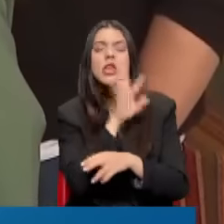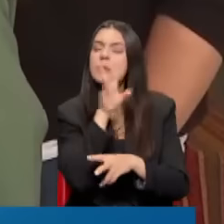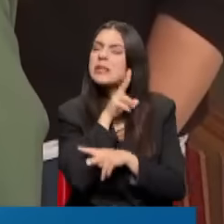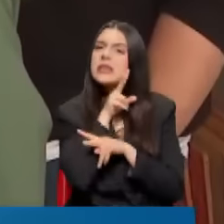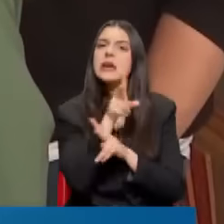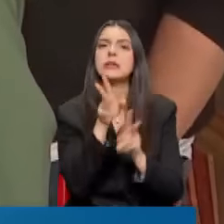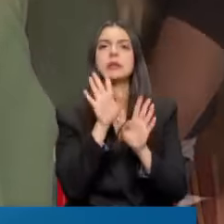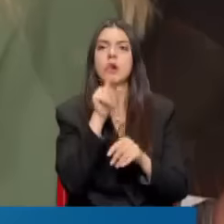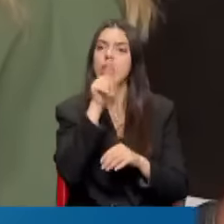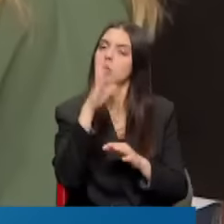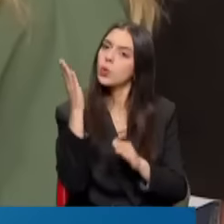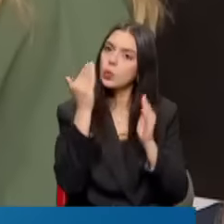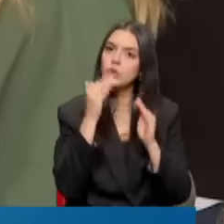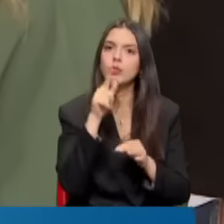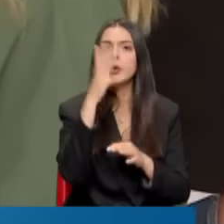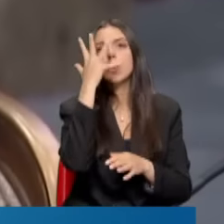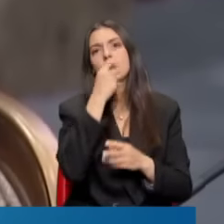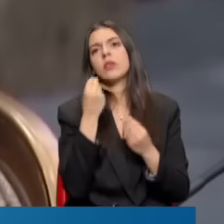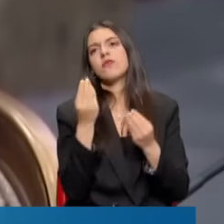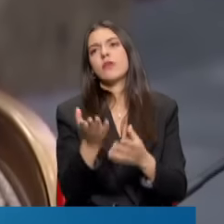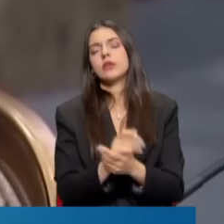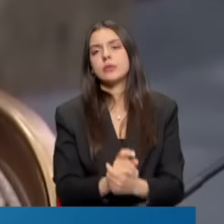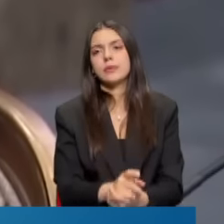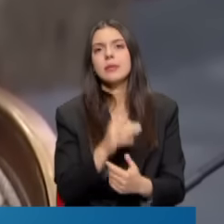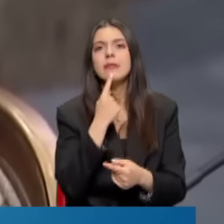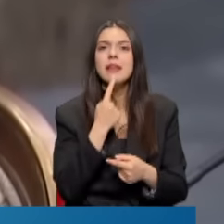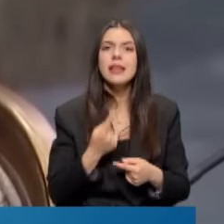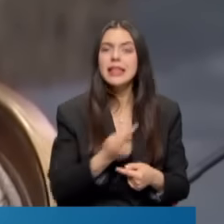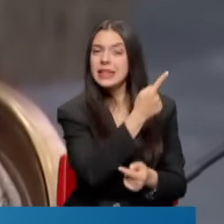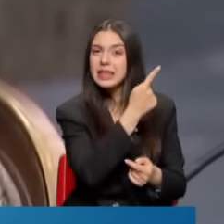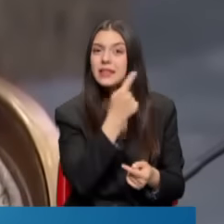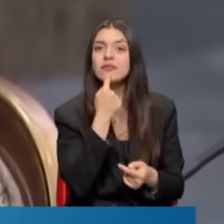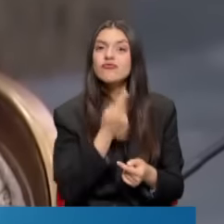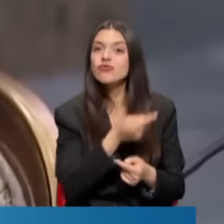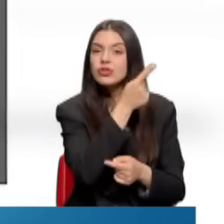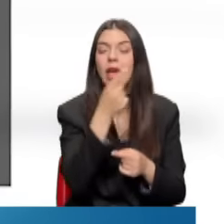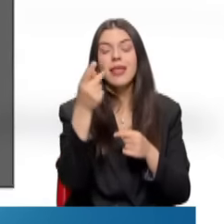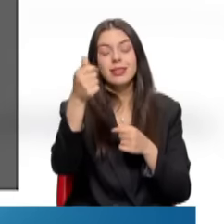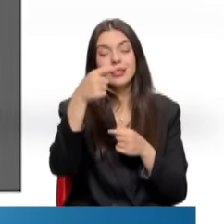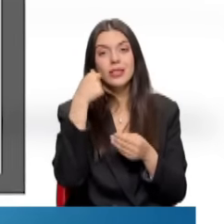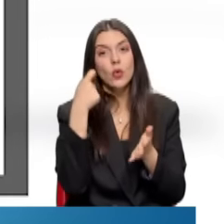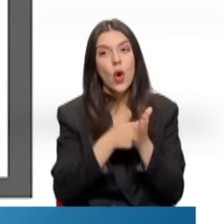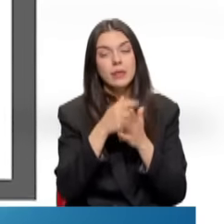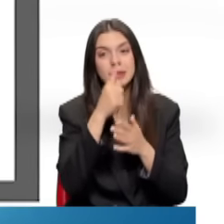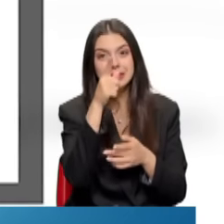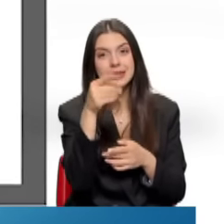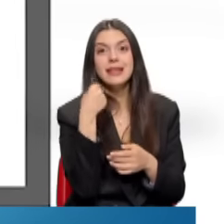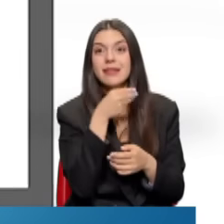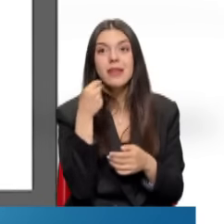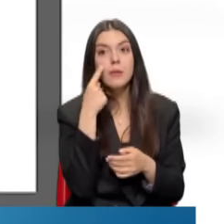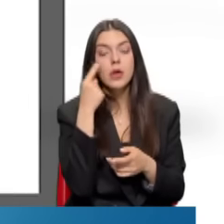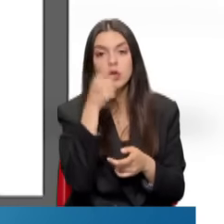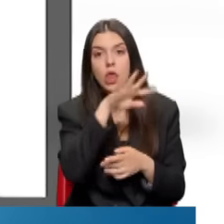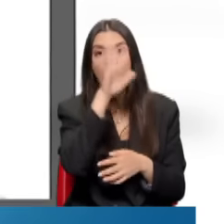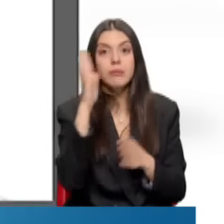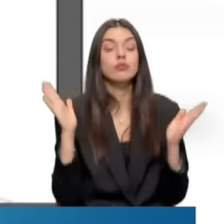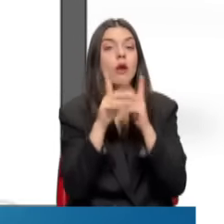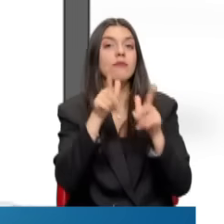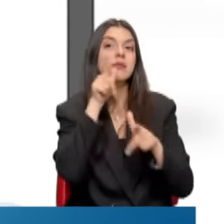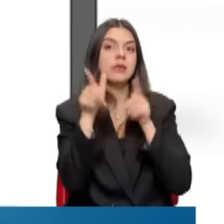Demek oraya kad düştük Bu utanç bir şe karaada muhalefet ses yükseltti